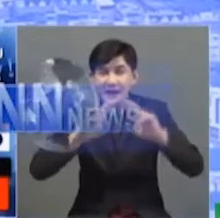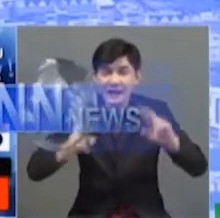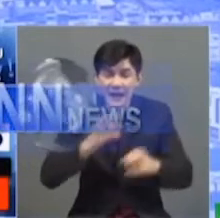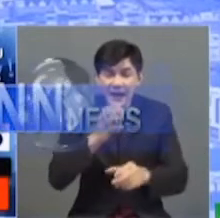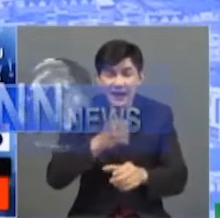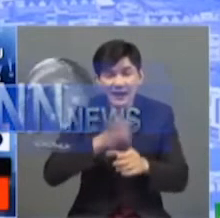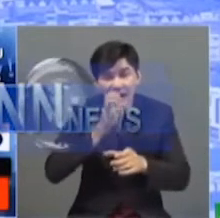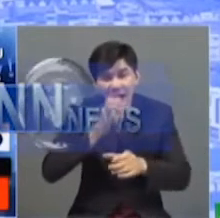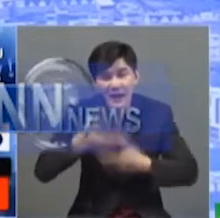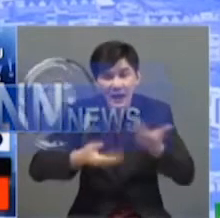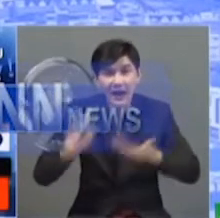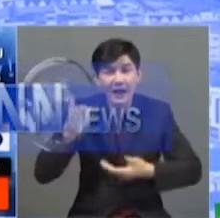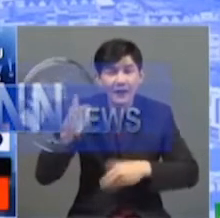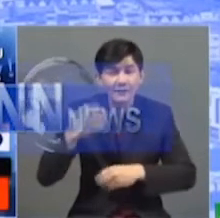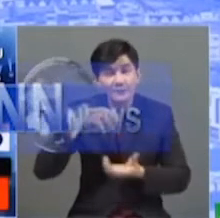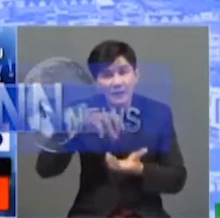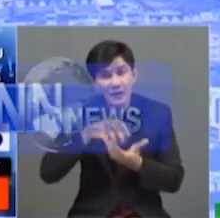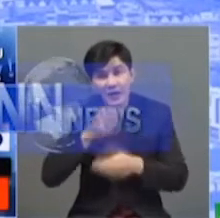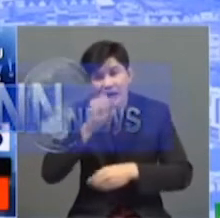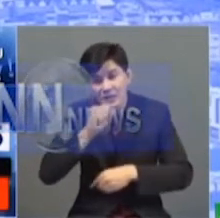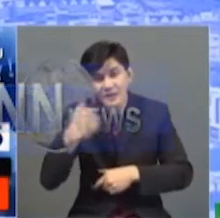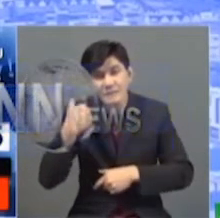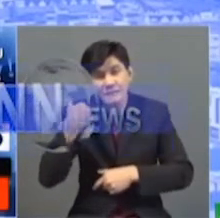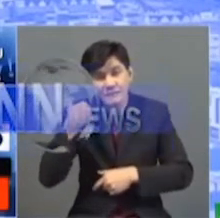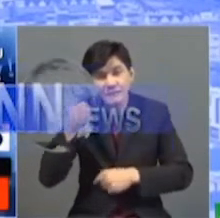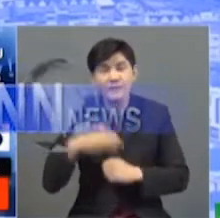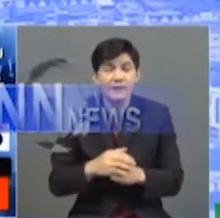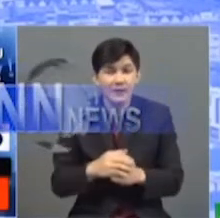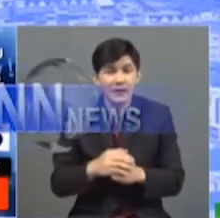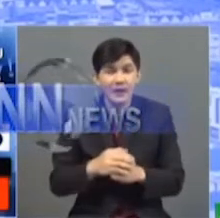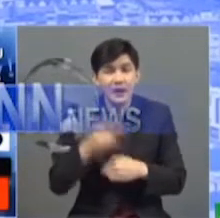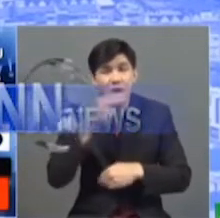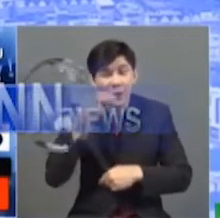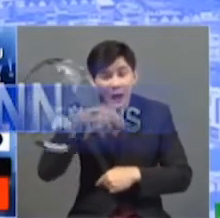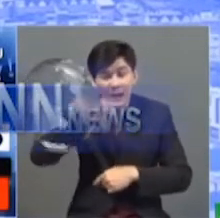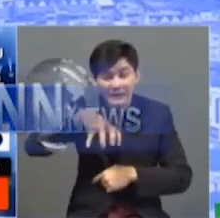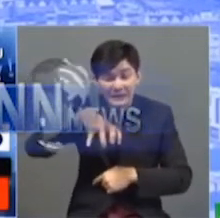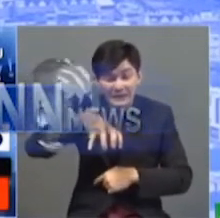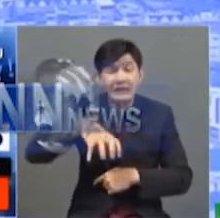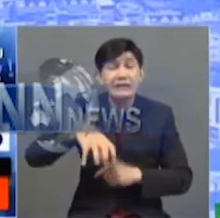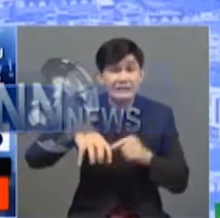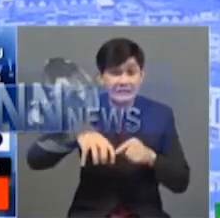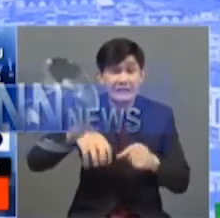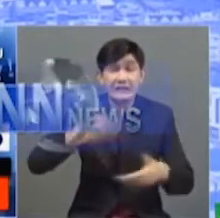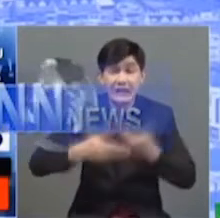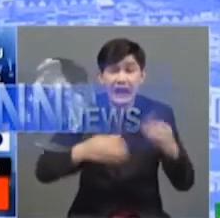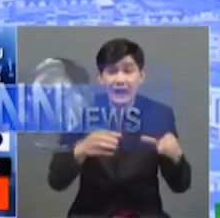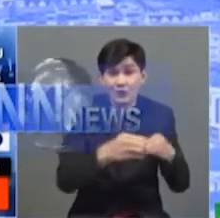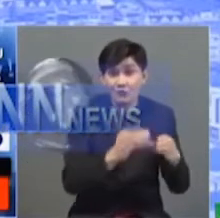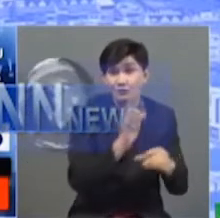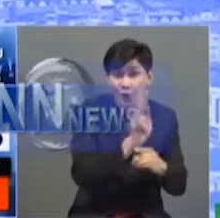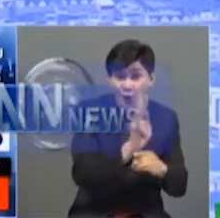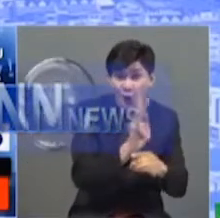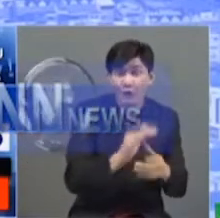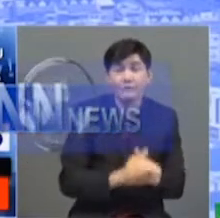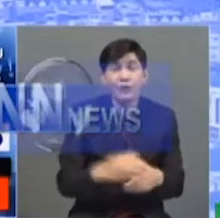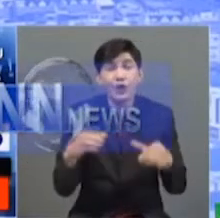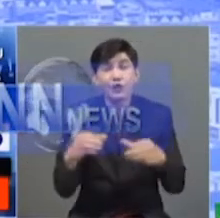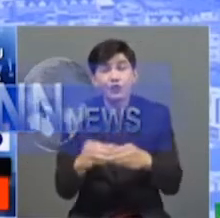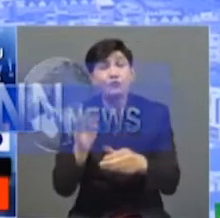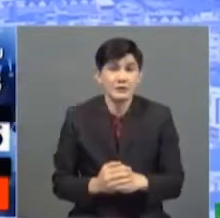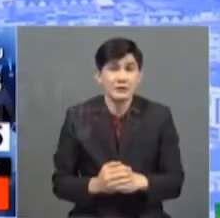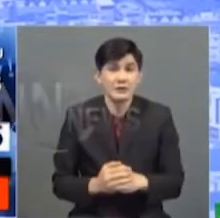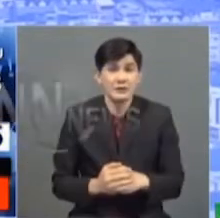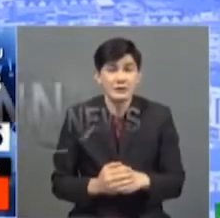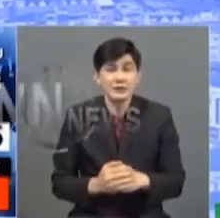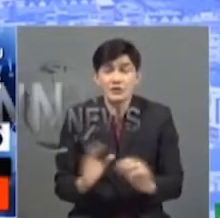การตรวจสอบกิจกรรมและกิจการที่ได้รับการผ่อนคลายวันนี้มีการตรวจ 18,512 ร้านพบปฏิบัติตามมาตร